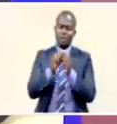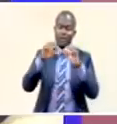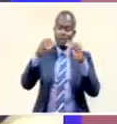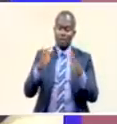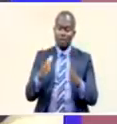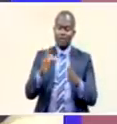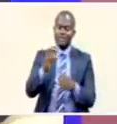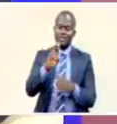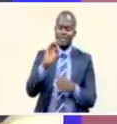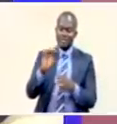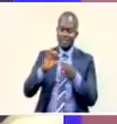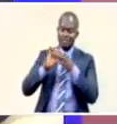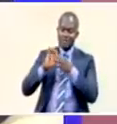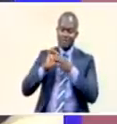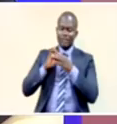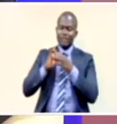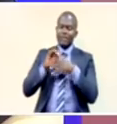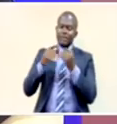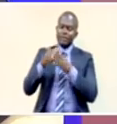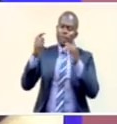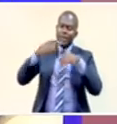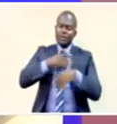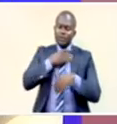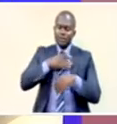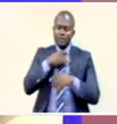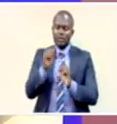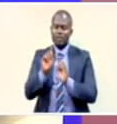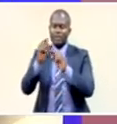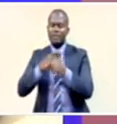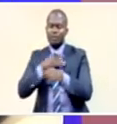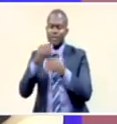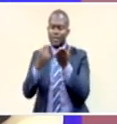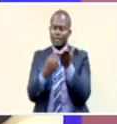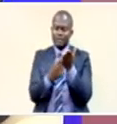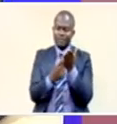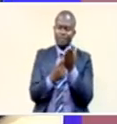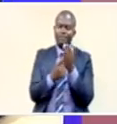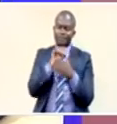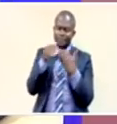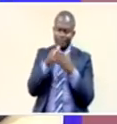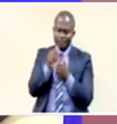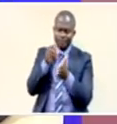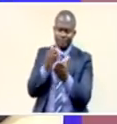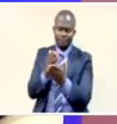n'abanyekongo DRC bafatanije baje kudusura bagiye gusura Uganda bagiye bakurikira